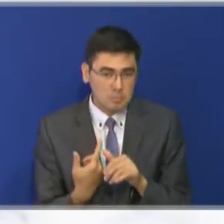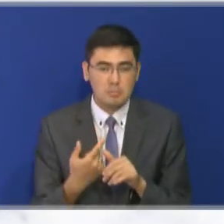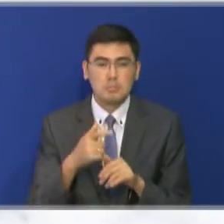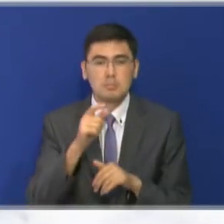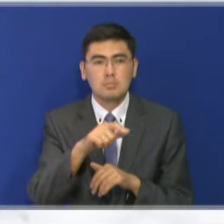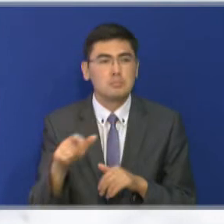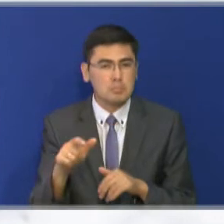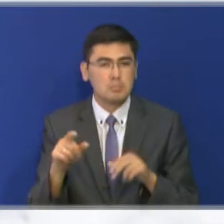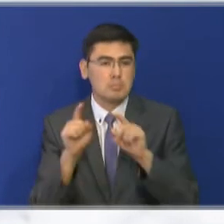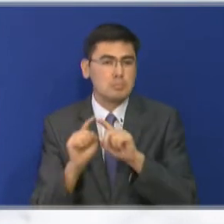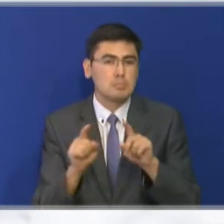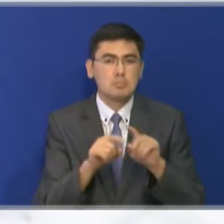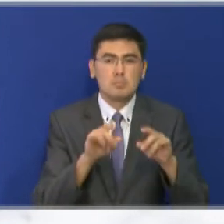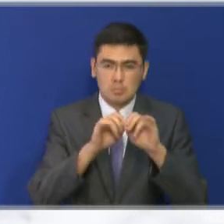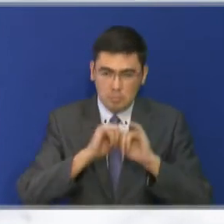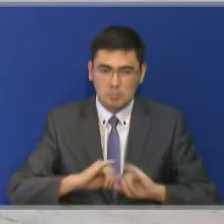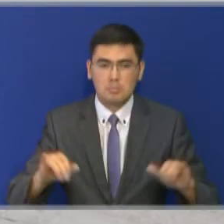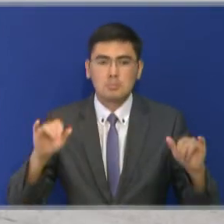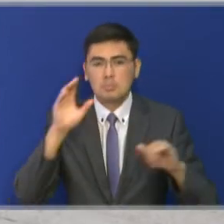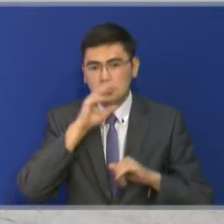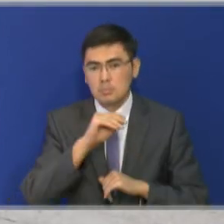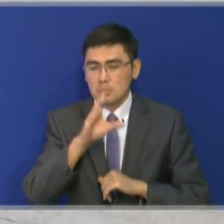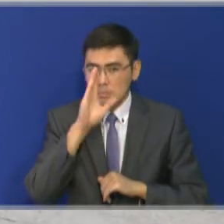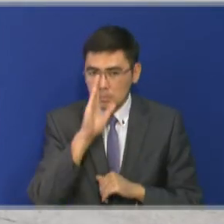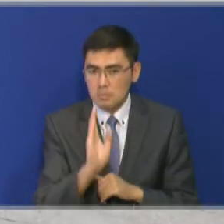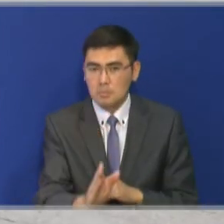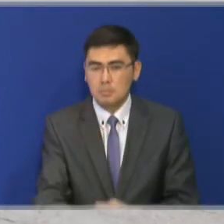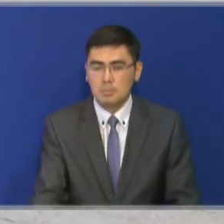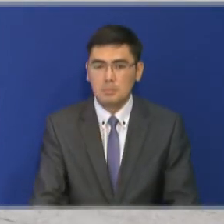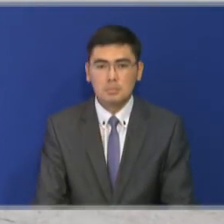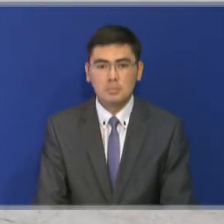представители общественности. Саулия Байгалиева, Бердыбек Кармбай, Айдос Аткалиев, телеканал «Семей».